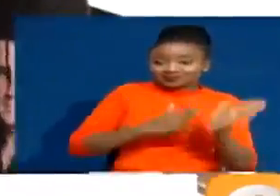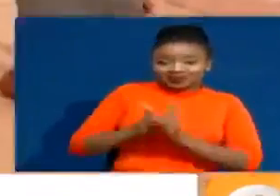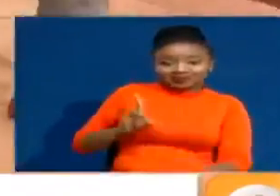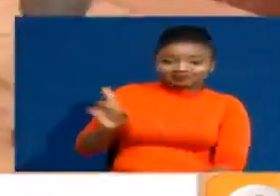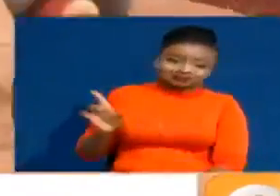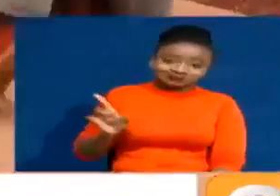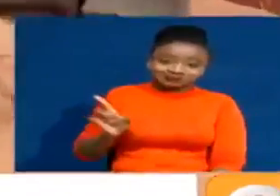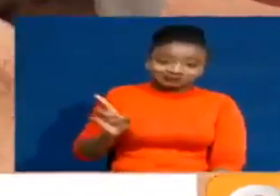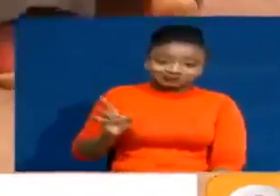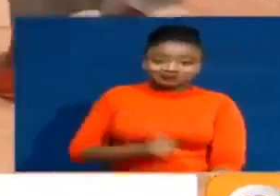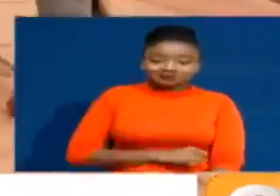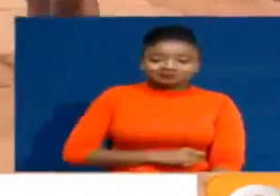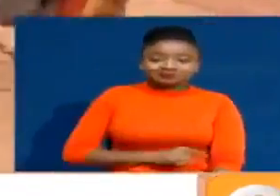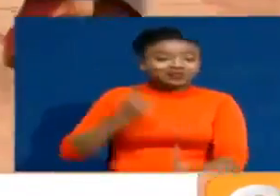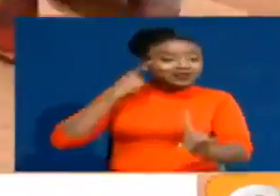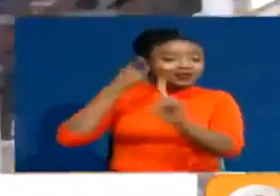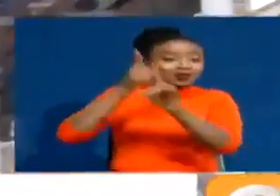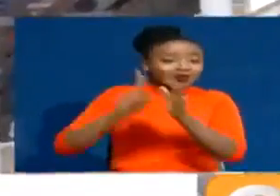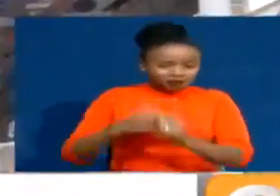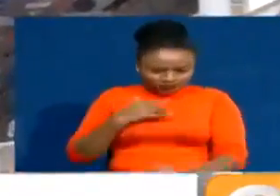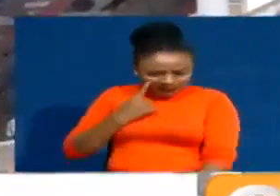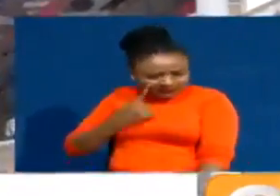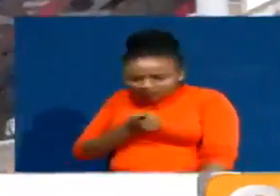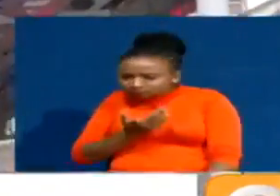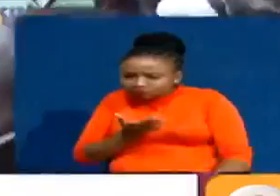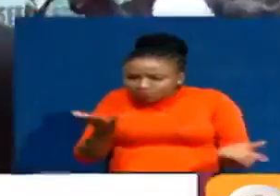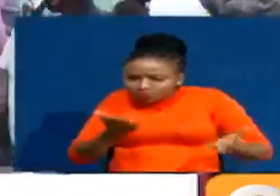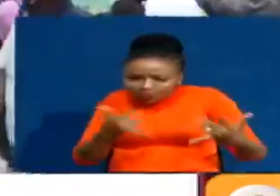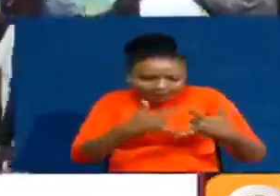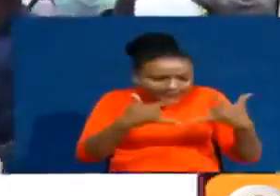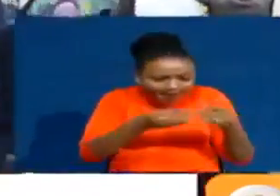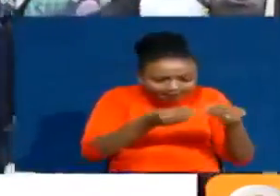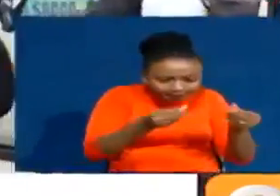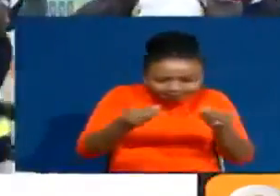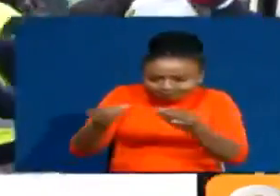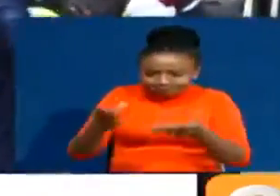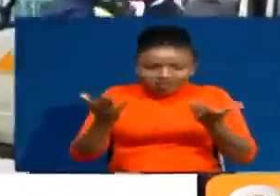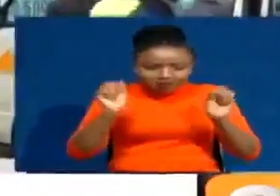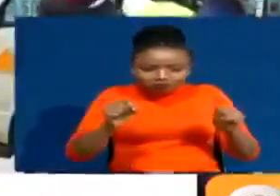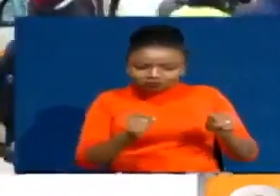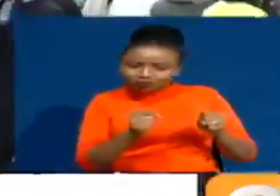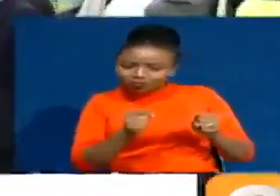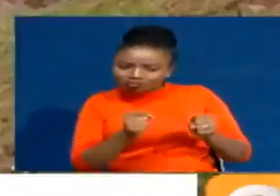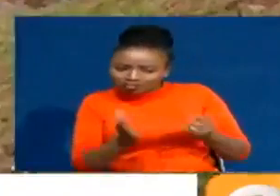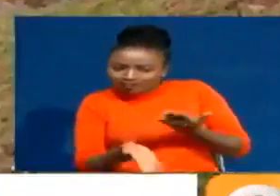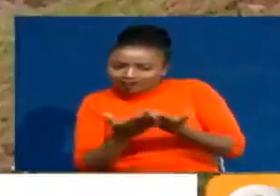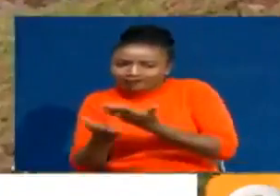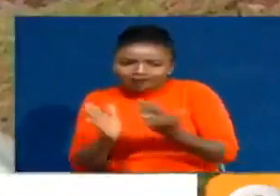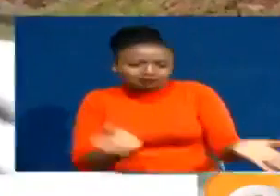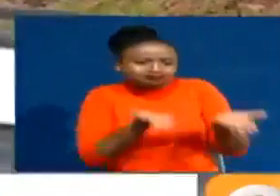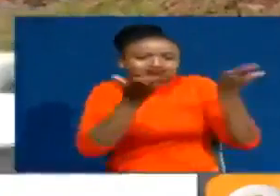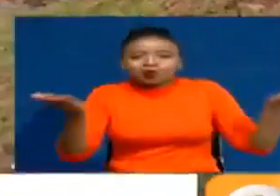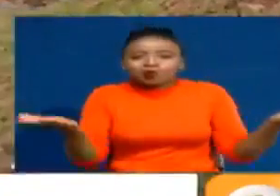la Nairobi NMS ili kuangazia mianya inayohitaji kuzibwa kabla ya kituo hicho kuanza kutumika rasmi. Hata